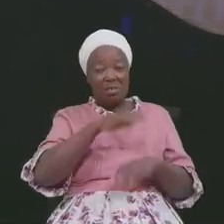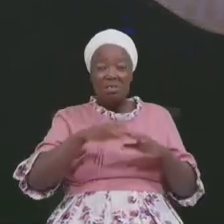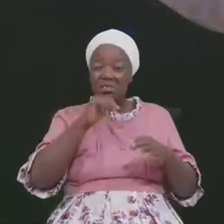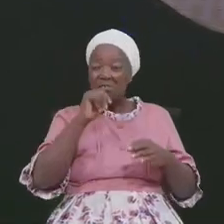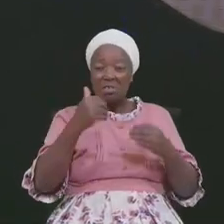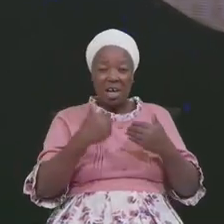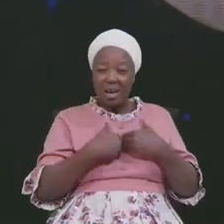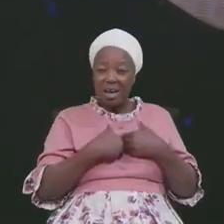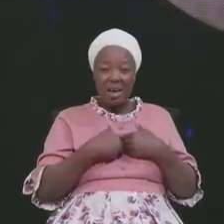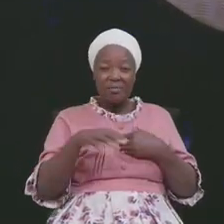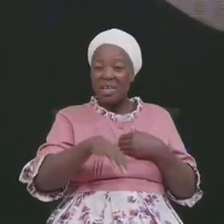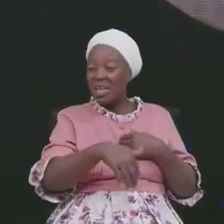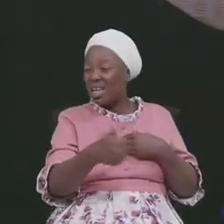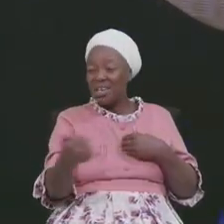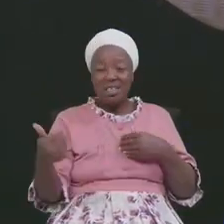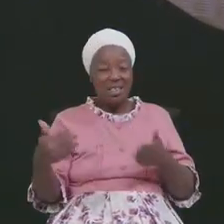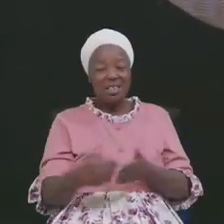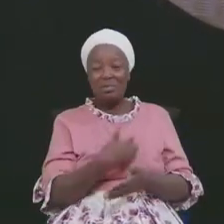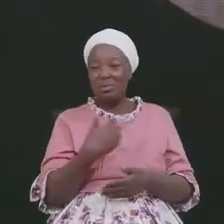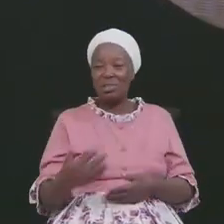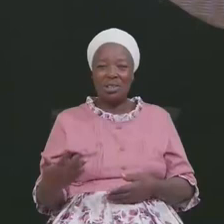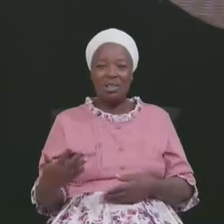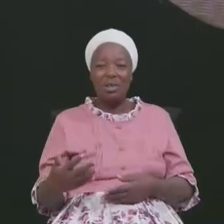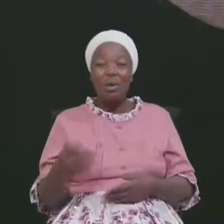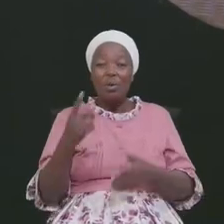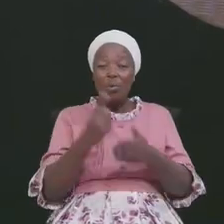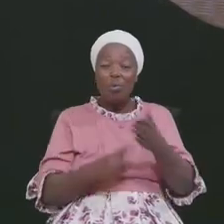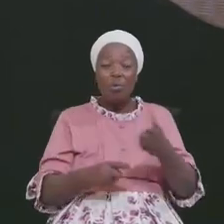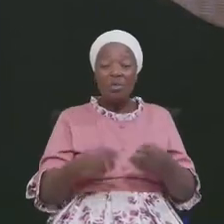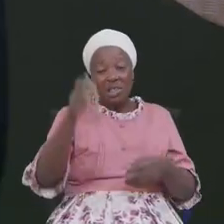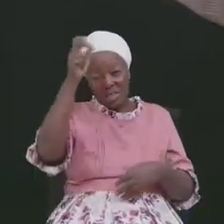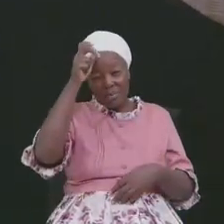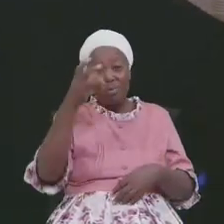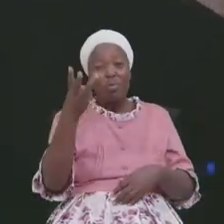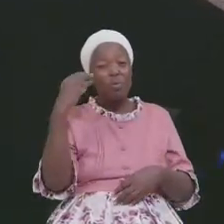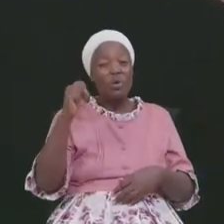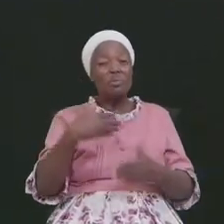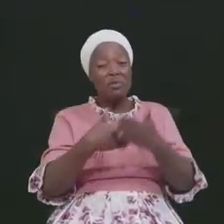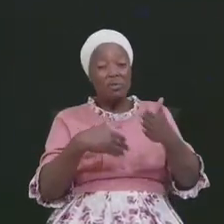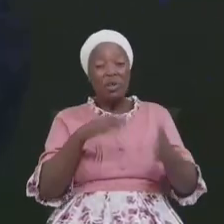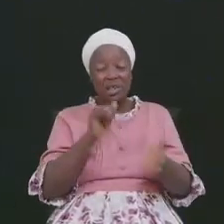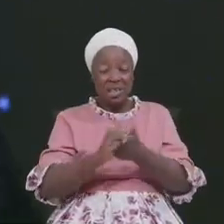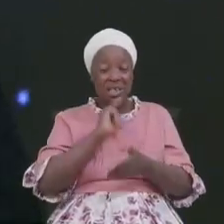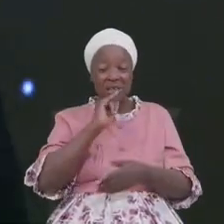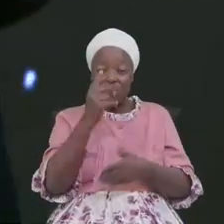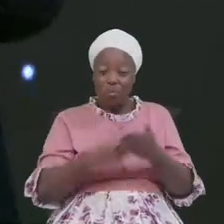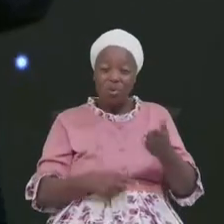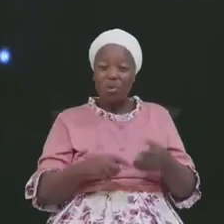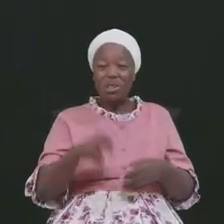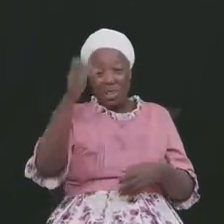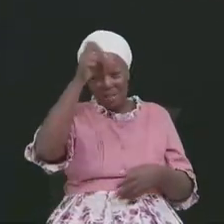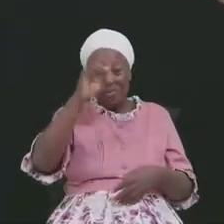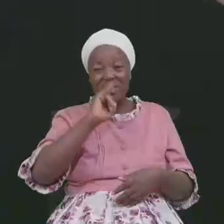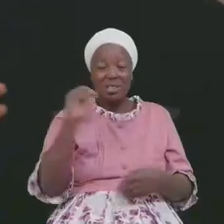n'a aucune nouvelle ruse. Ce qu'il était avant, c'est ce qu'il est toujours maintenant. Et les armes